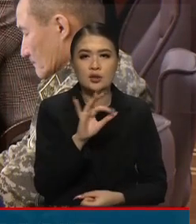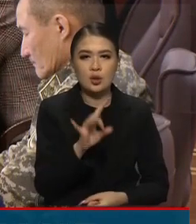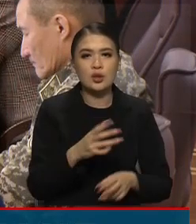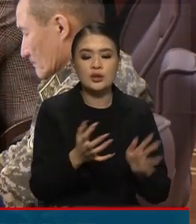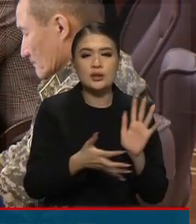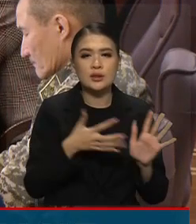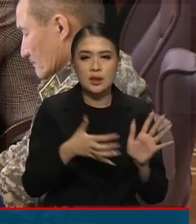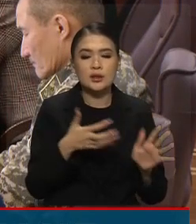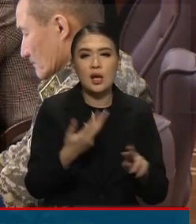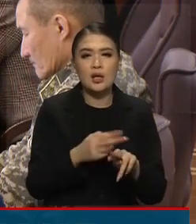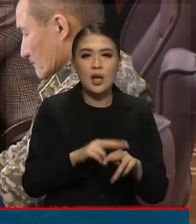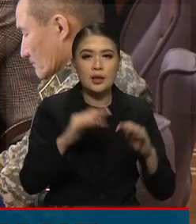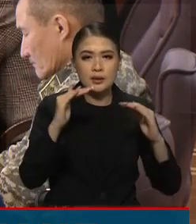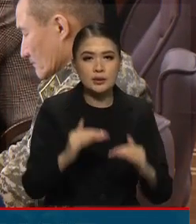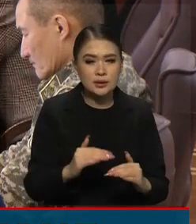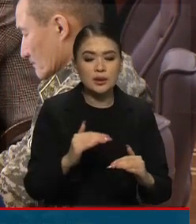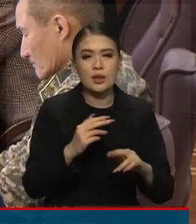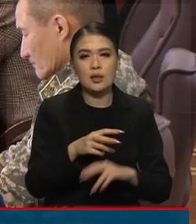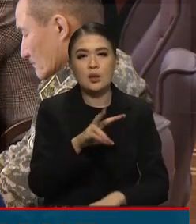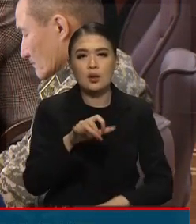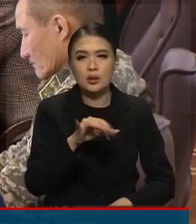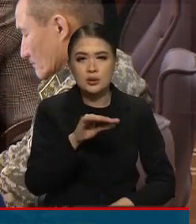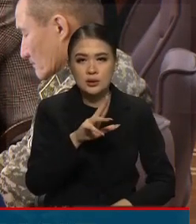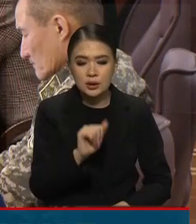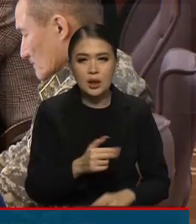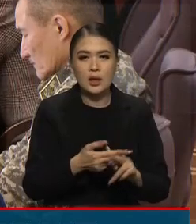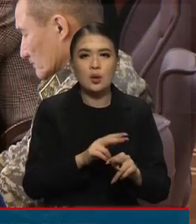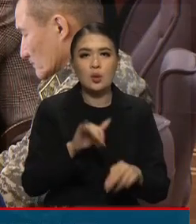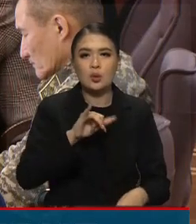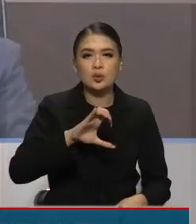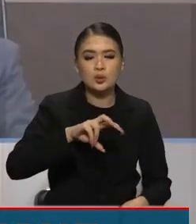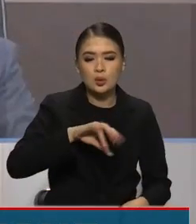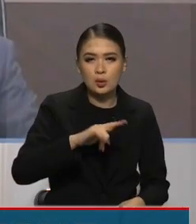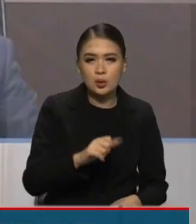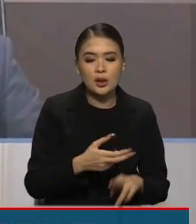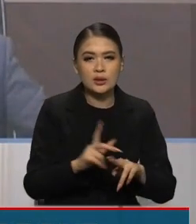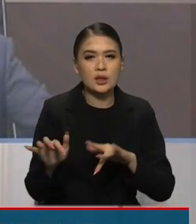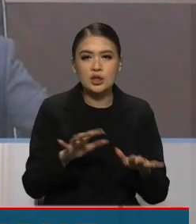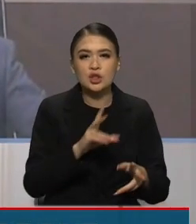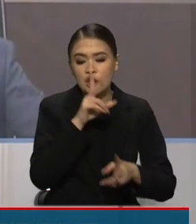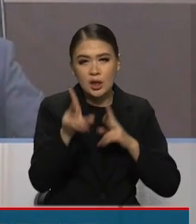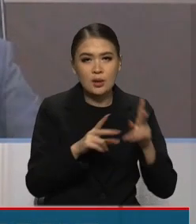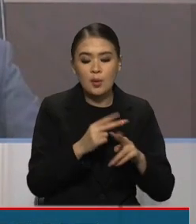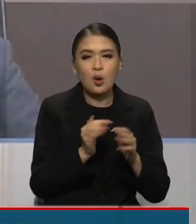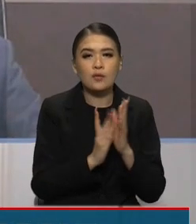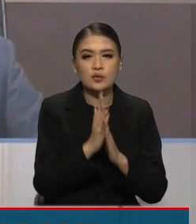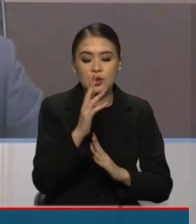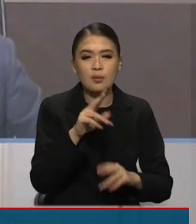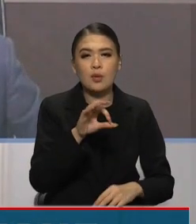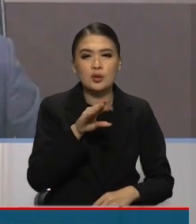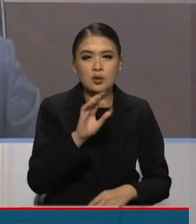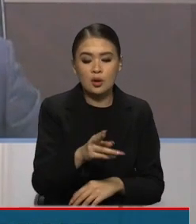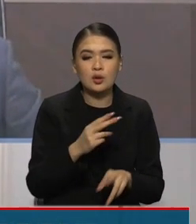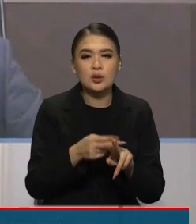недостаточная инфраструктура, низкий уровень логистики и качество оказания услуг. Надо четко реагировать на все жалобы. Увеличивающийся поток туристов